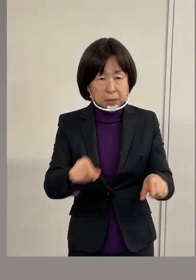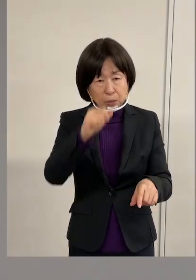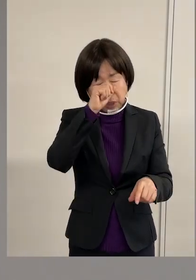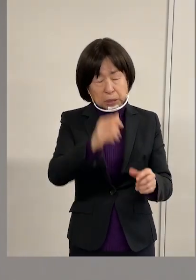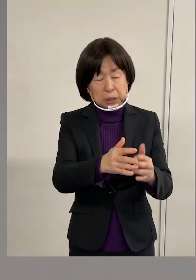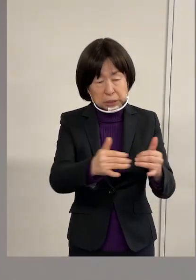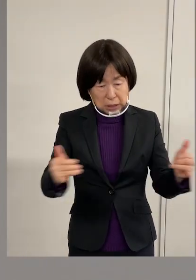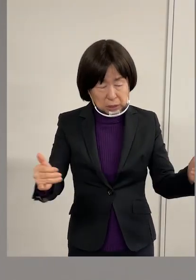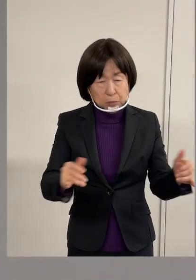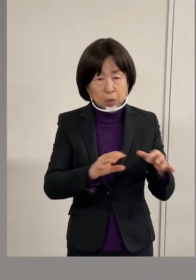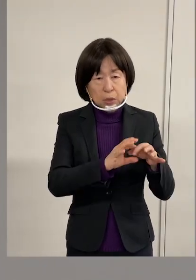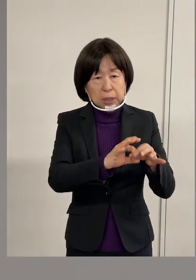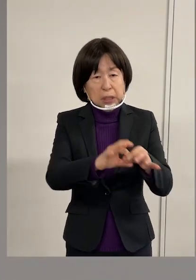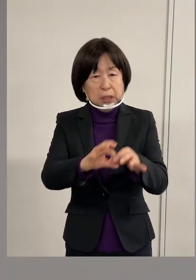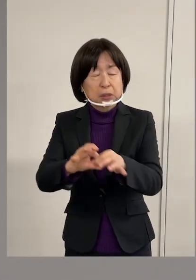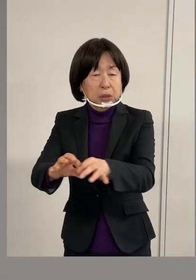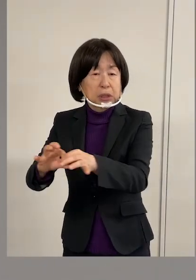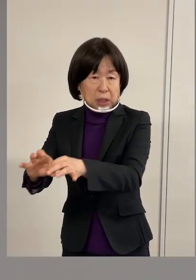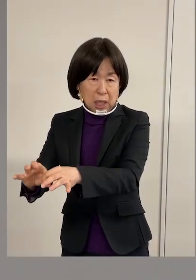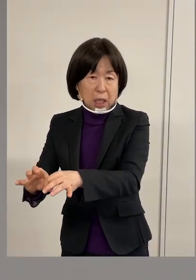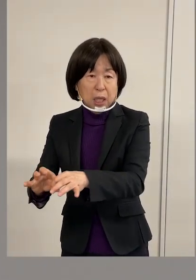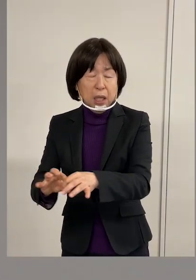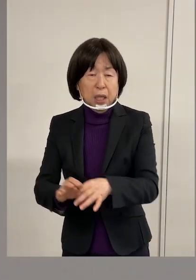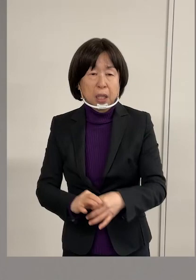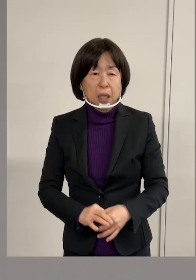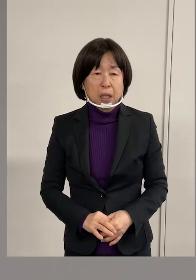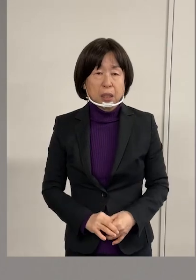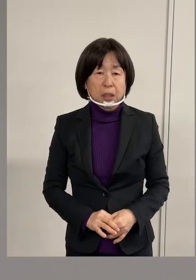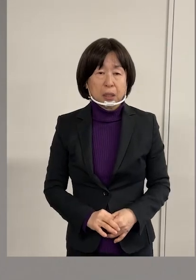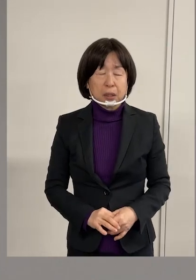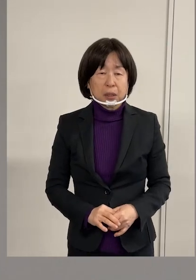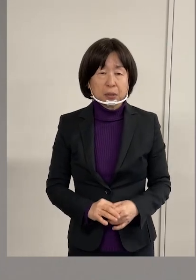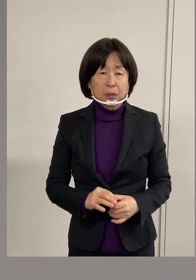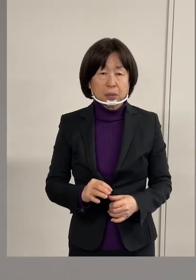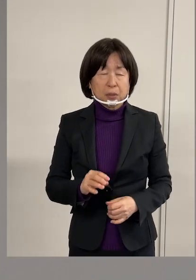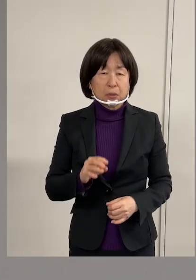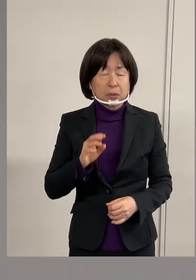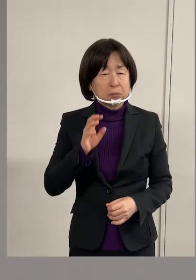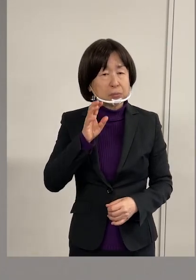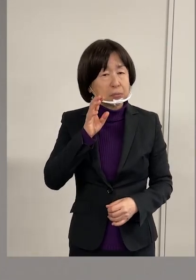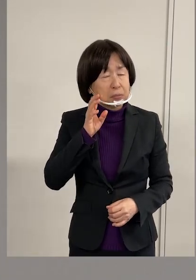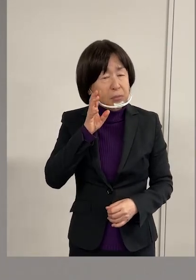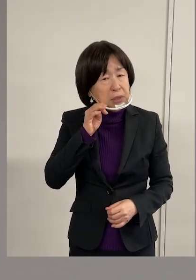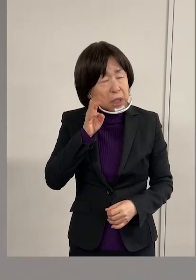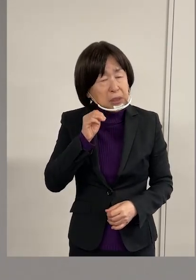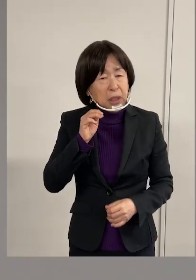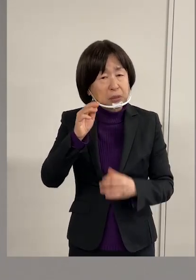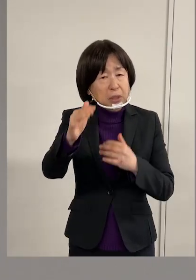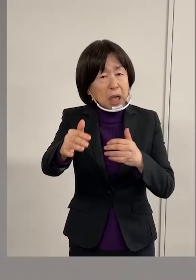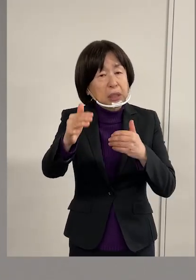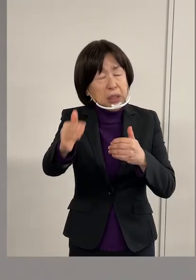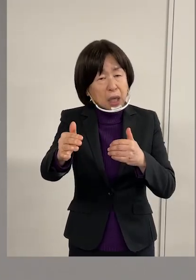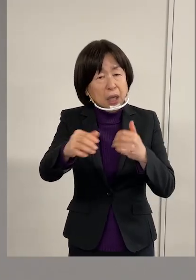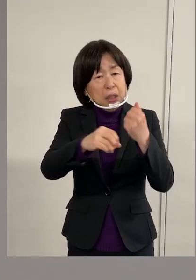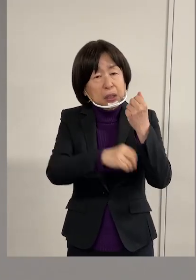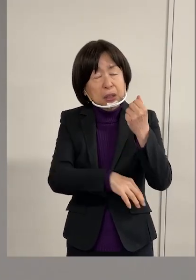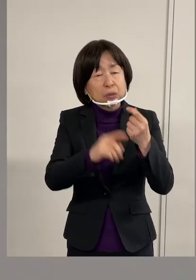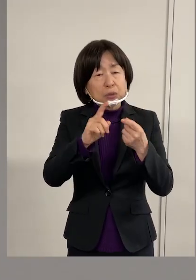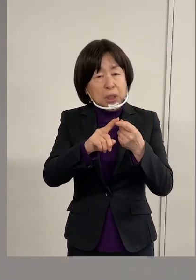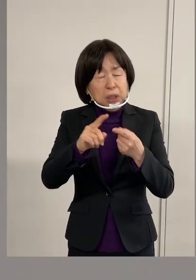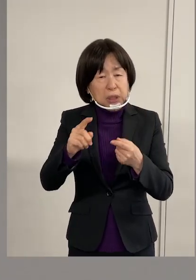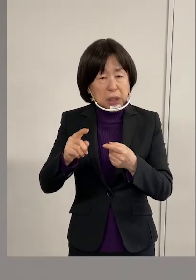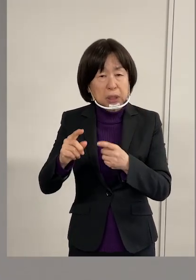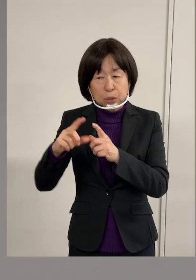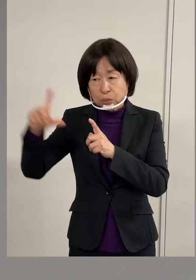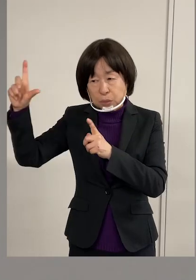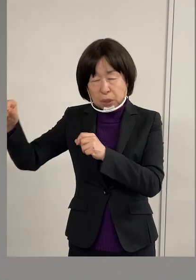そういったことを国全体のスキームがこの何ヶ月かの間に基本的な考え方が示されて、それをさらに高知県ではどういうふう